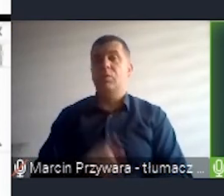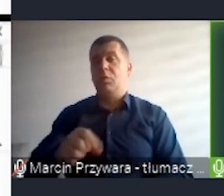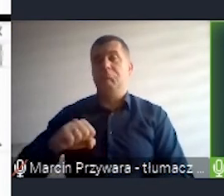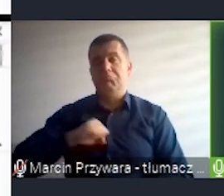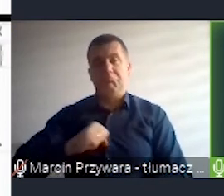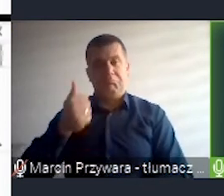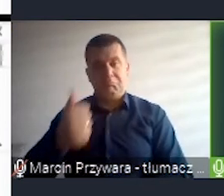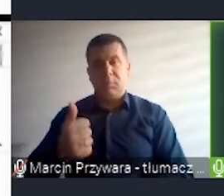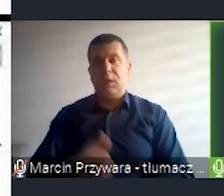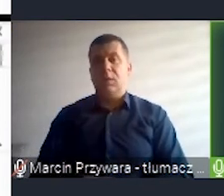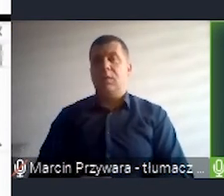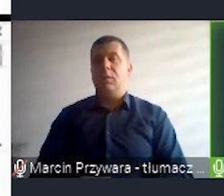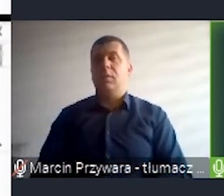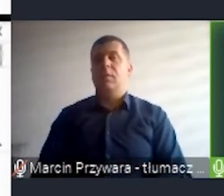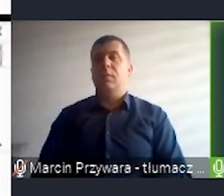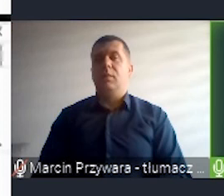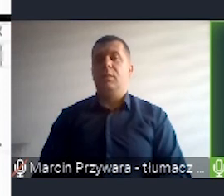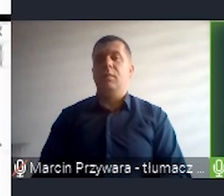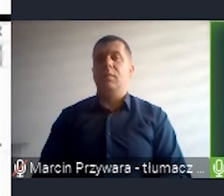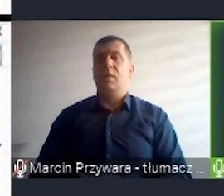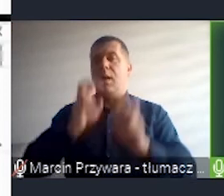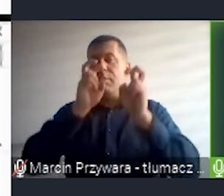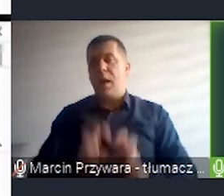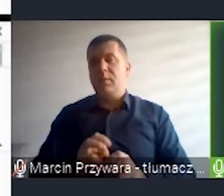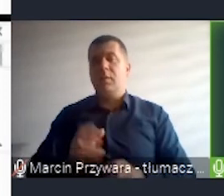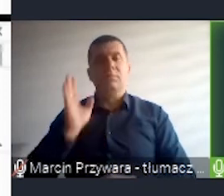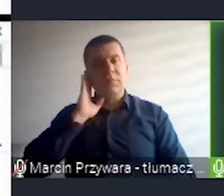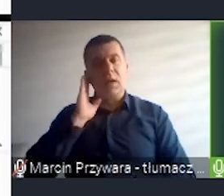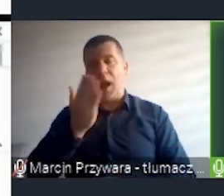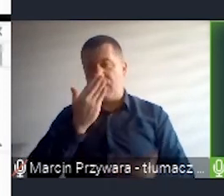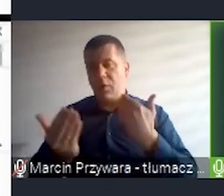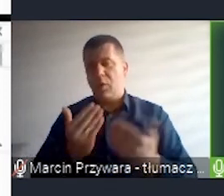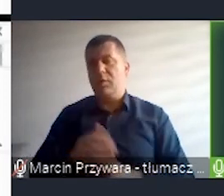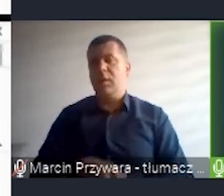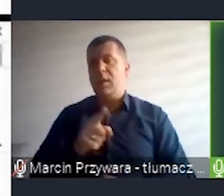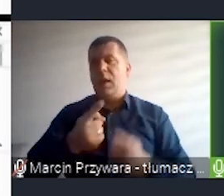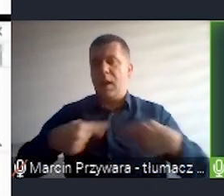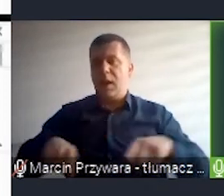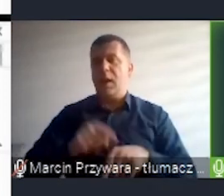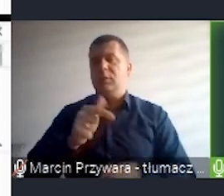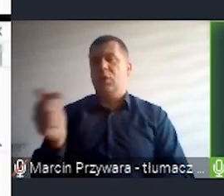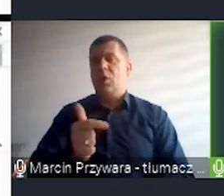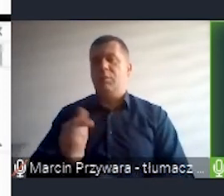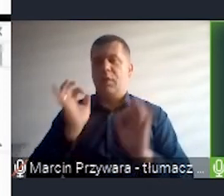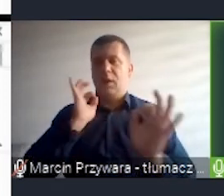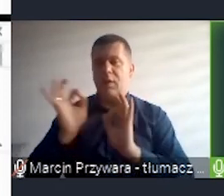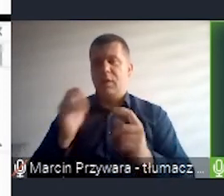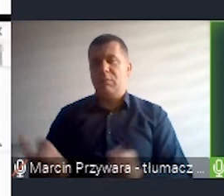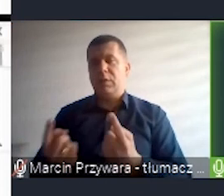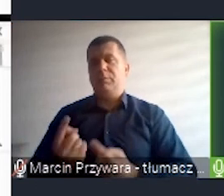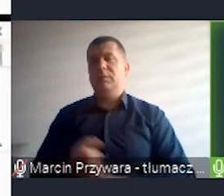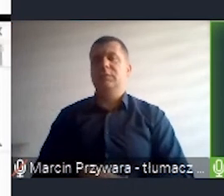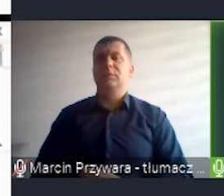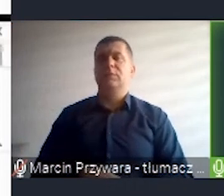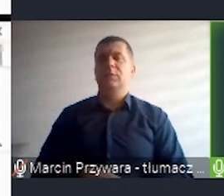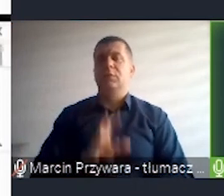świetnie, natomiast bada się po prostu przejawy tej realizacji obowiązków informacyjno-promocyjnych.